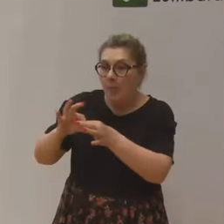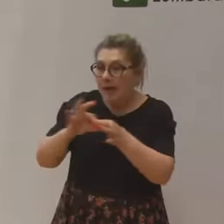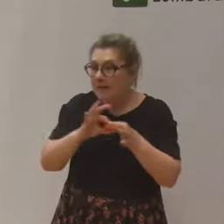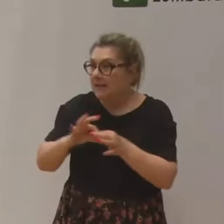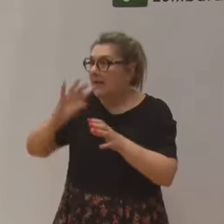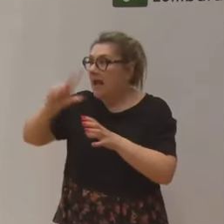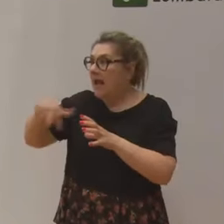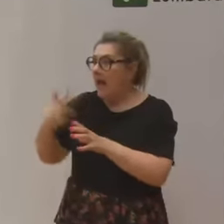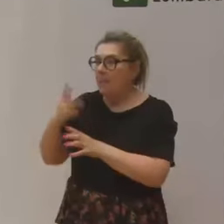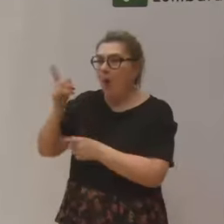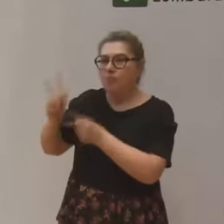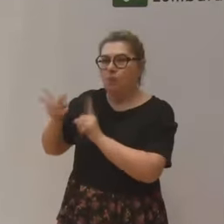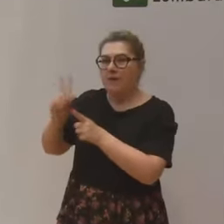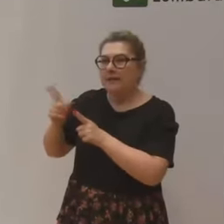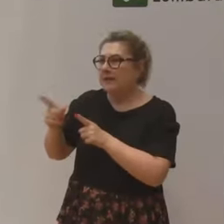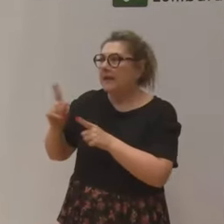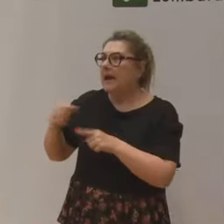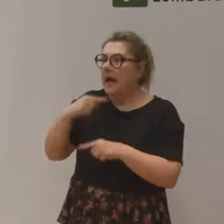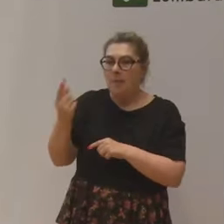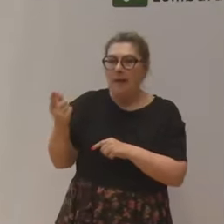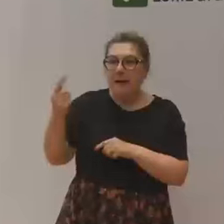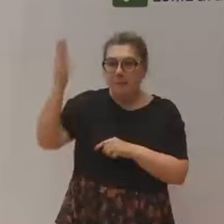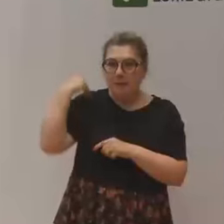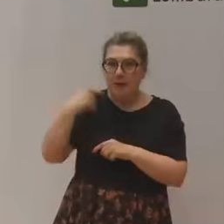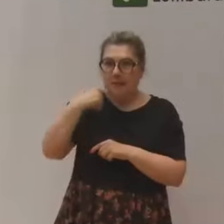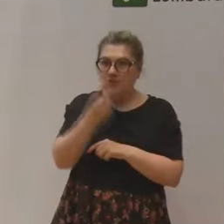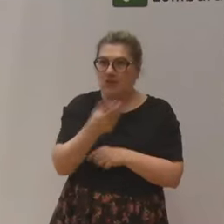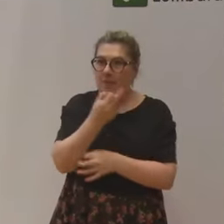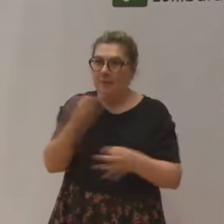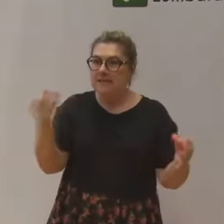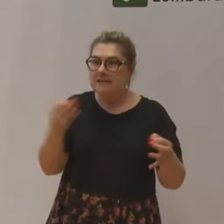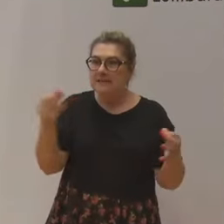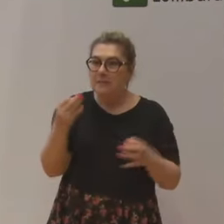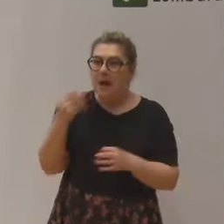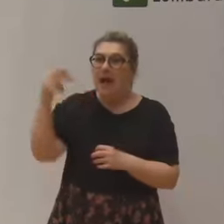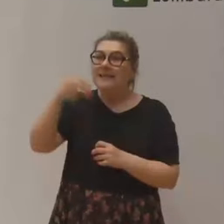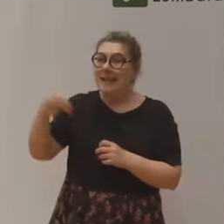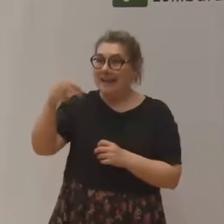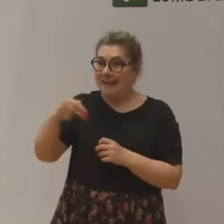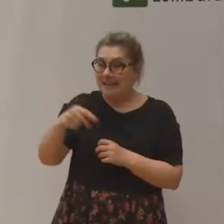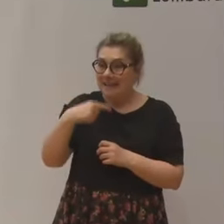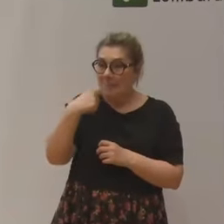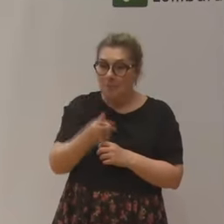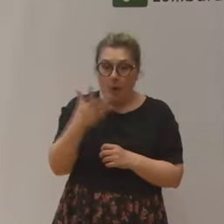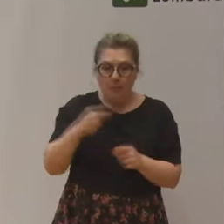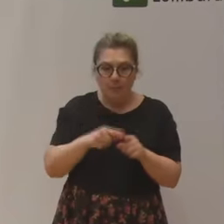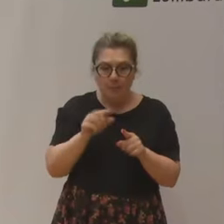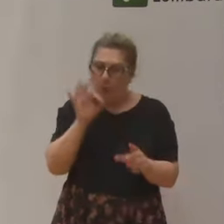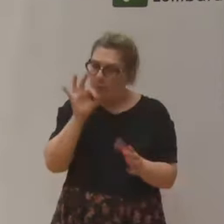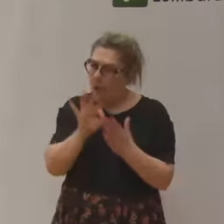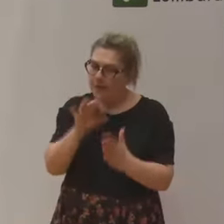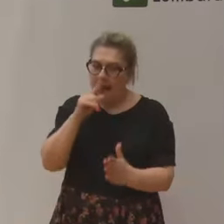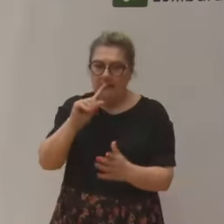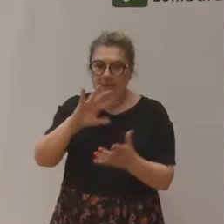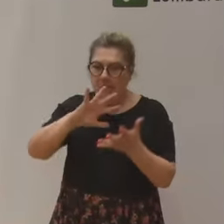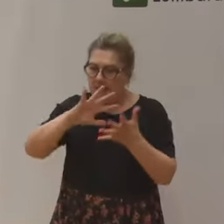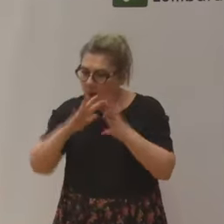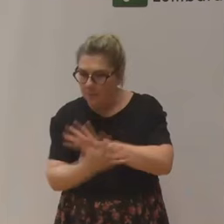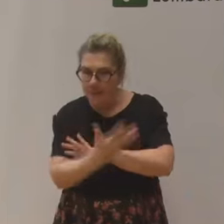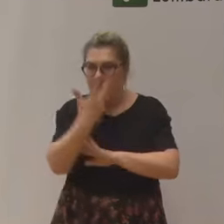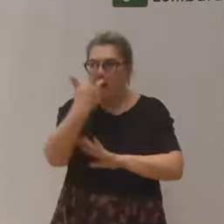mondo istituzionale. Perché, come diceva molto bene prima Valeria Negrini, la chiave di volta della